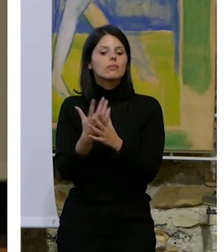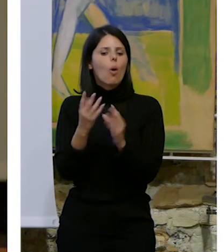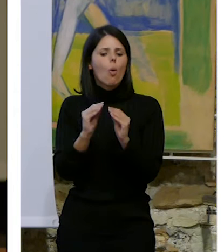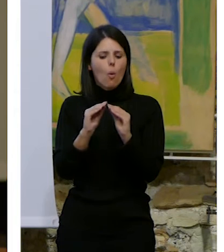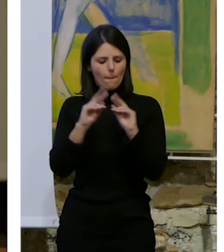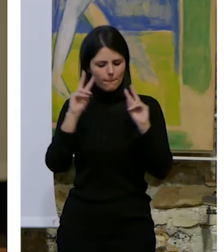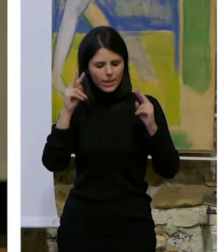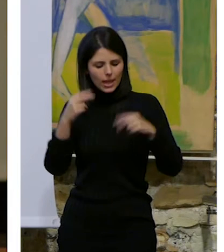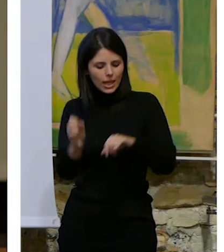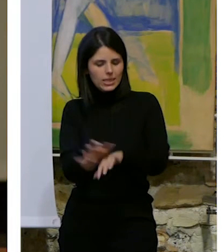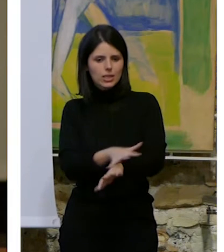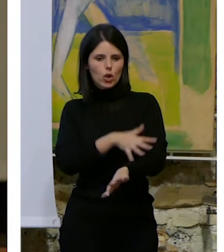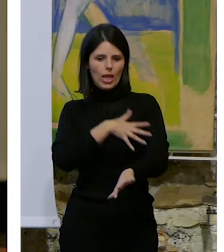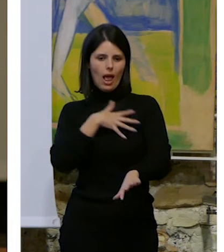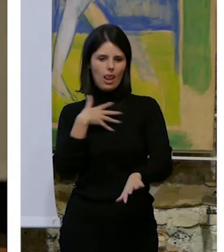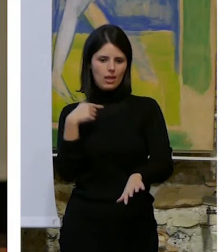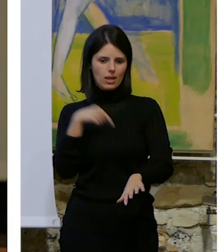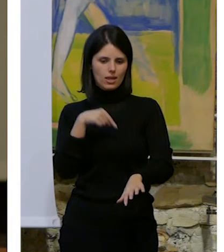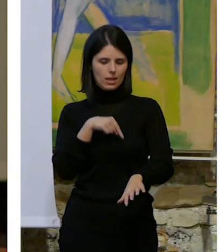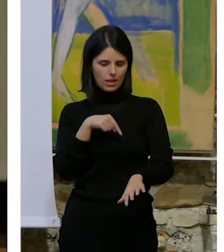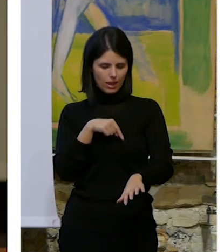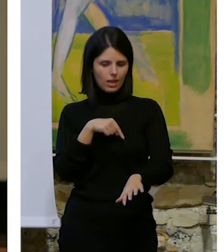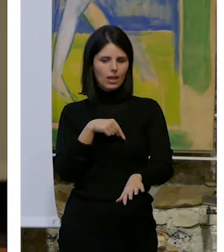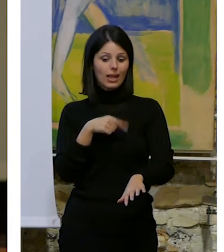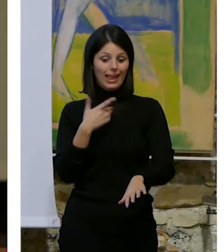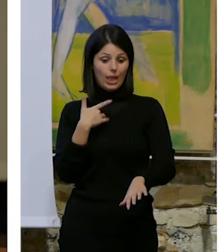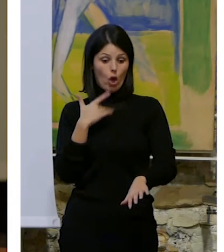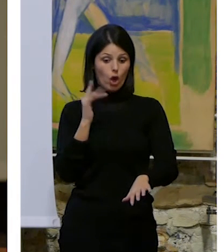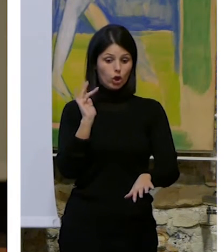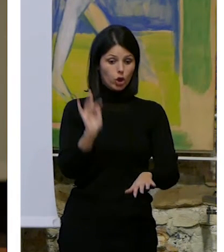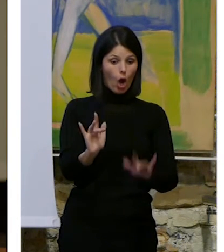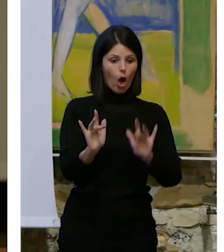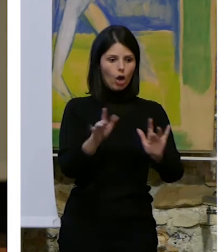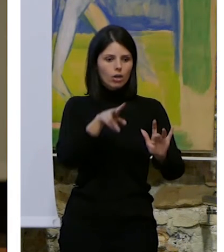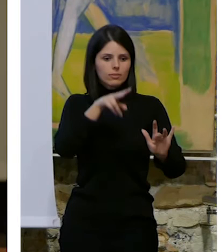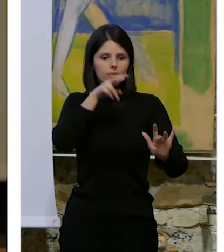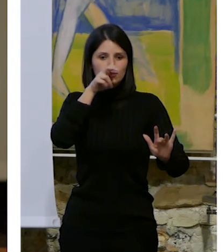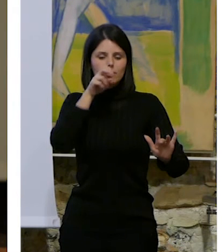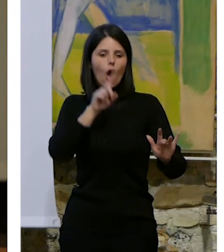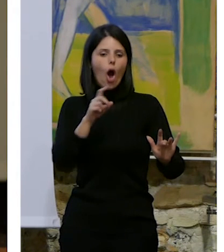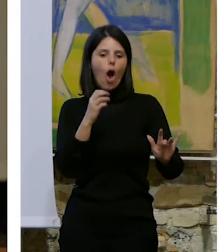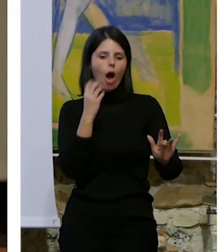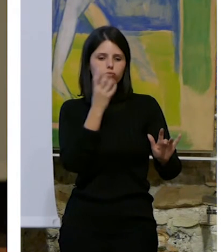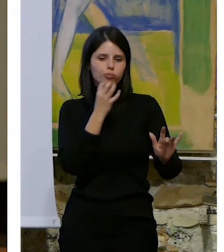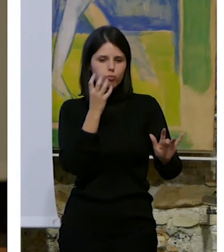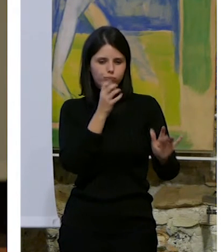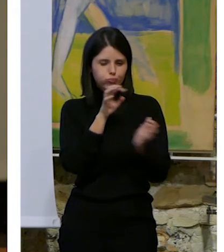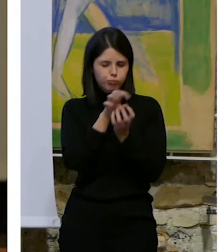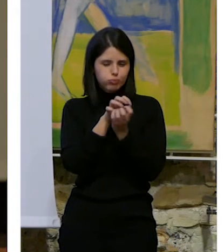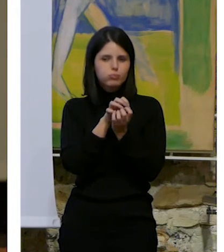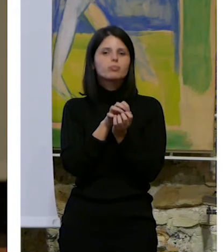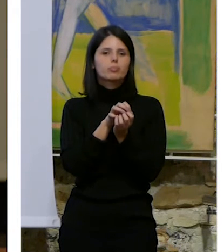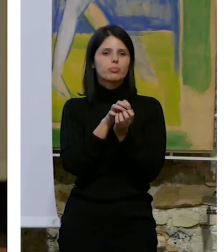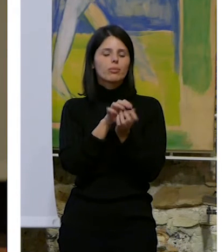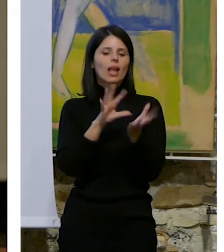percezione sensoriale. Cioè ciò che io tocco, ciò che annuso, ciò che mastico è fondamentale